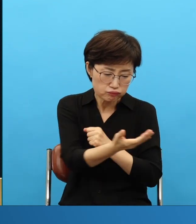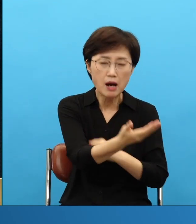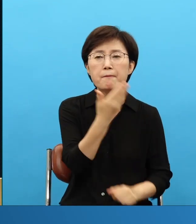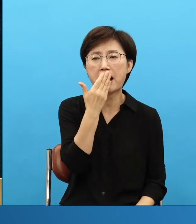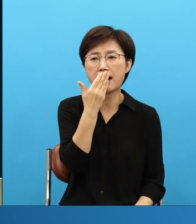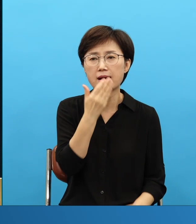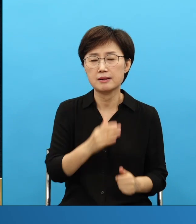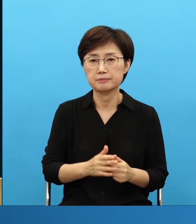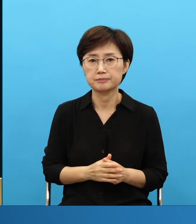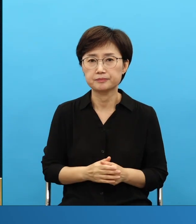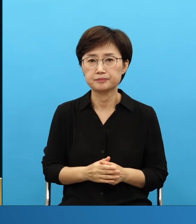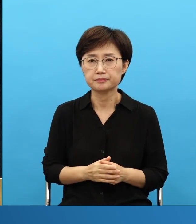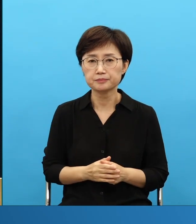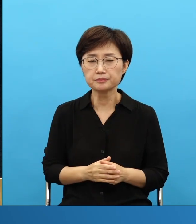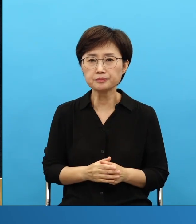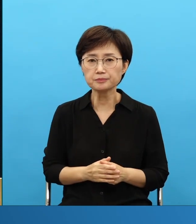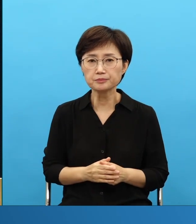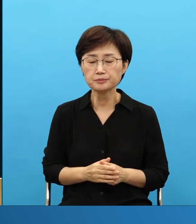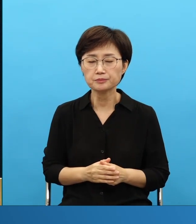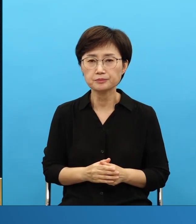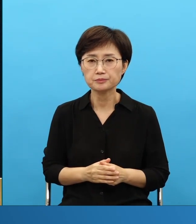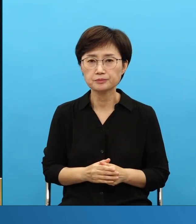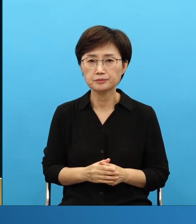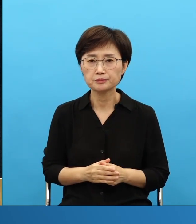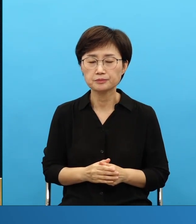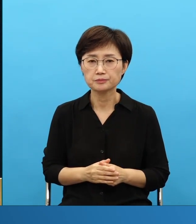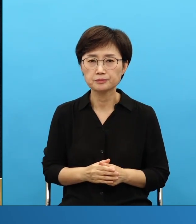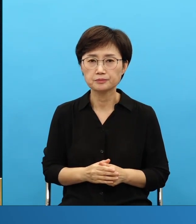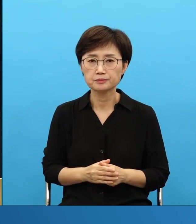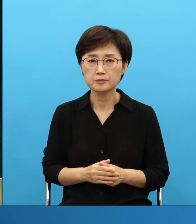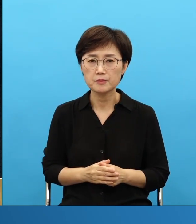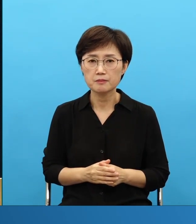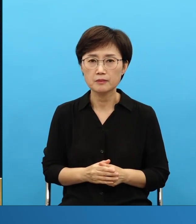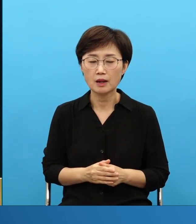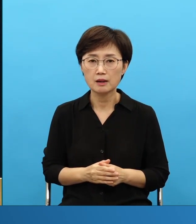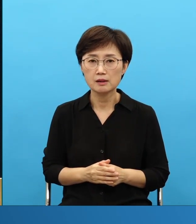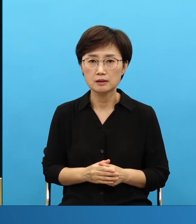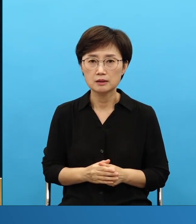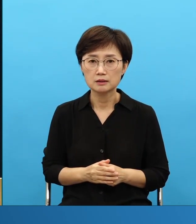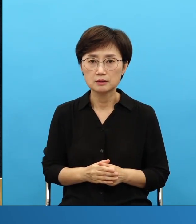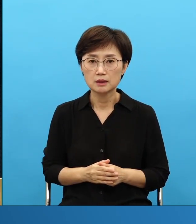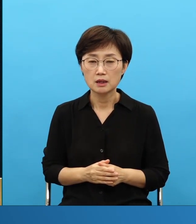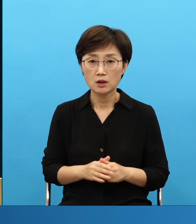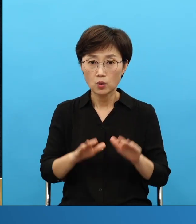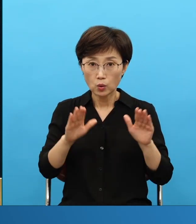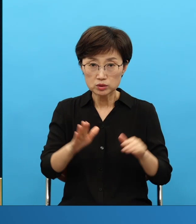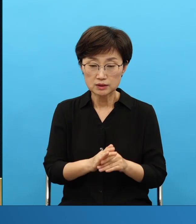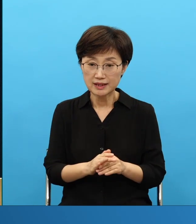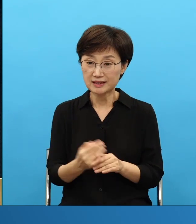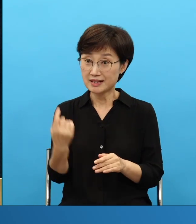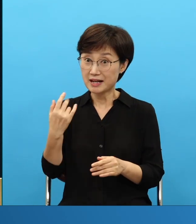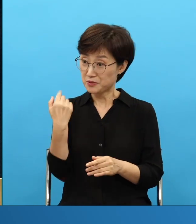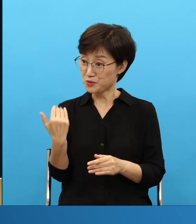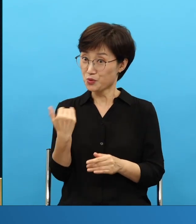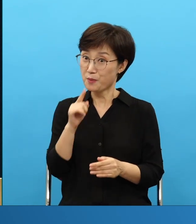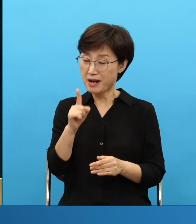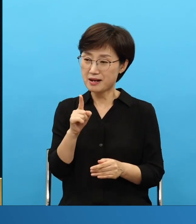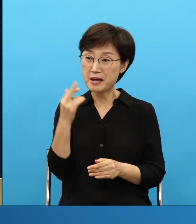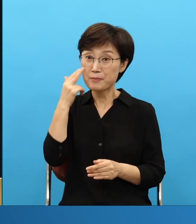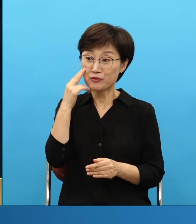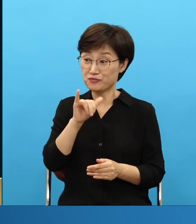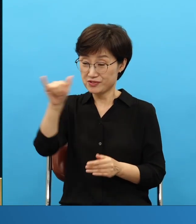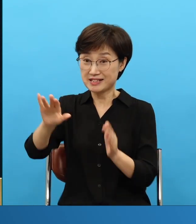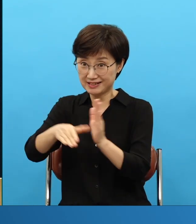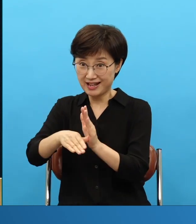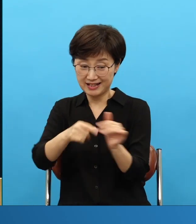must hold on to today. 그렇게 쉽게 말하면 자기 인생을 탄식하는 그 장모님은 복음 전혀 못 깨달은 So 거죠. simply put, the elder